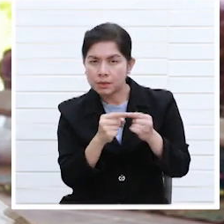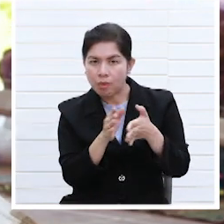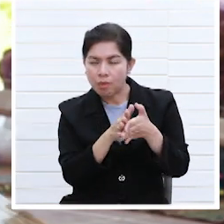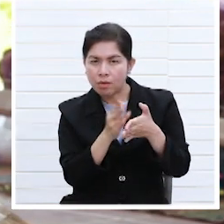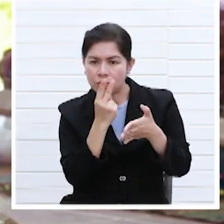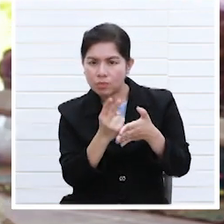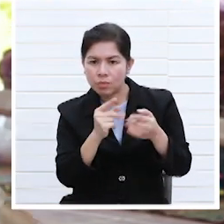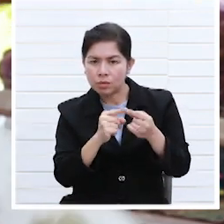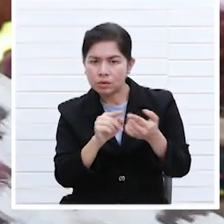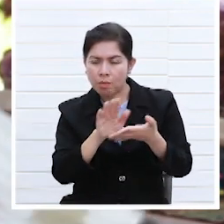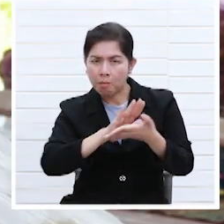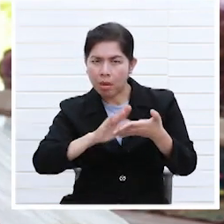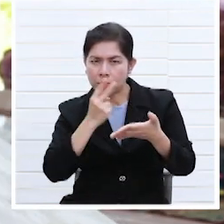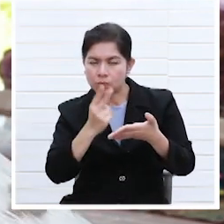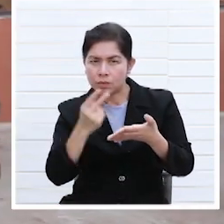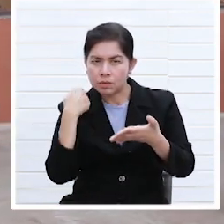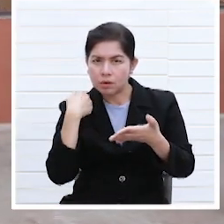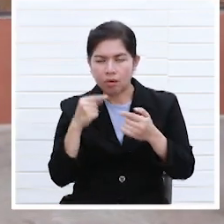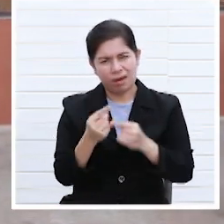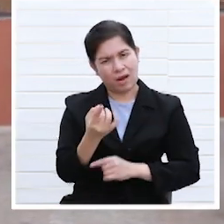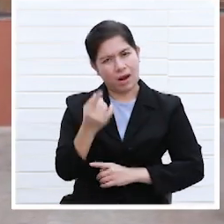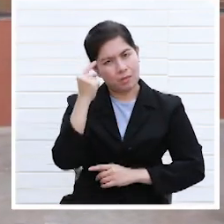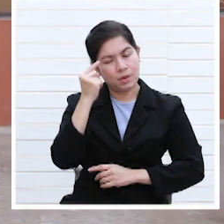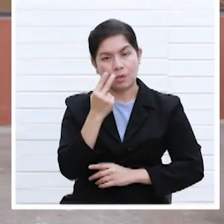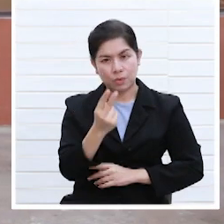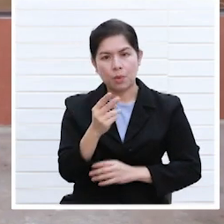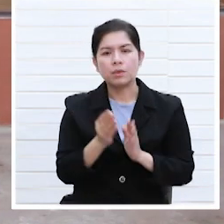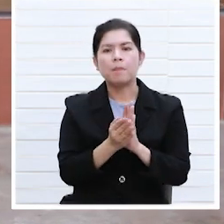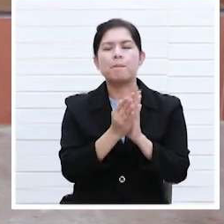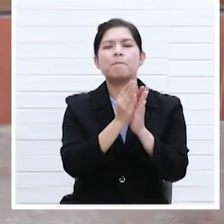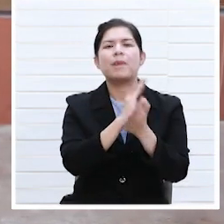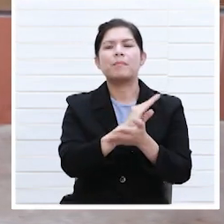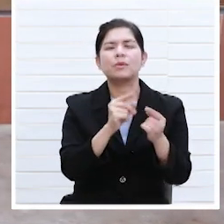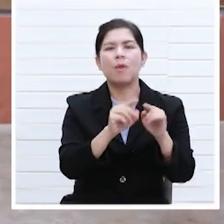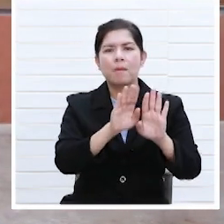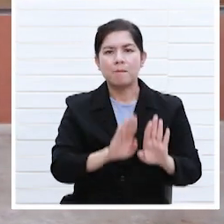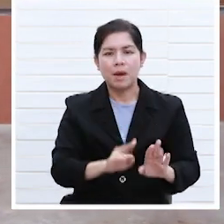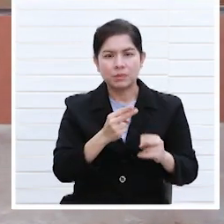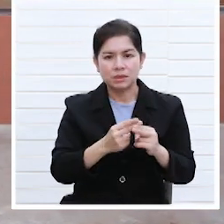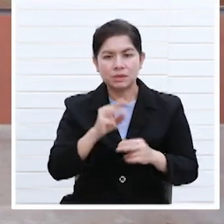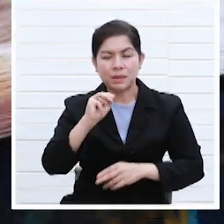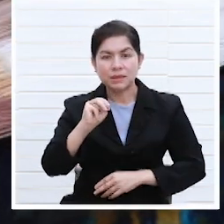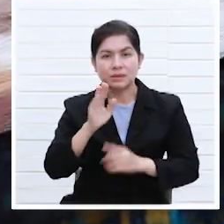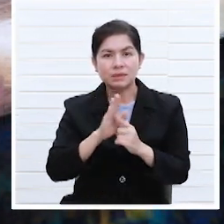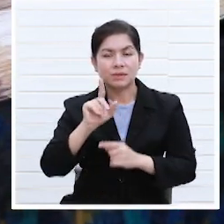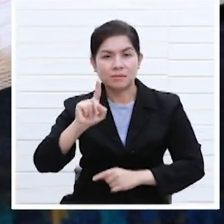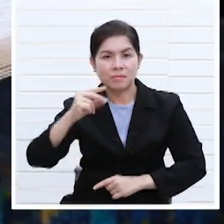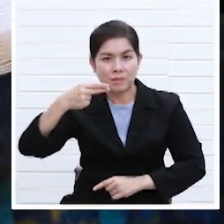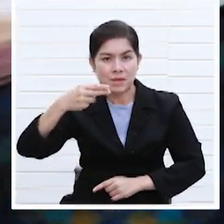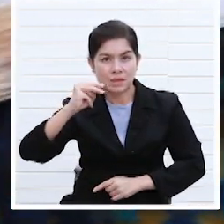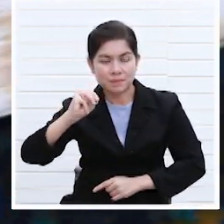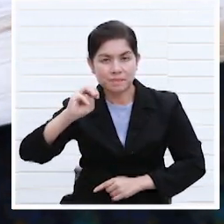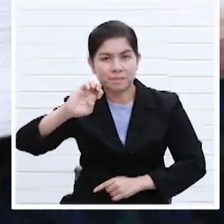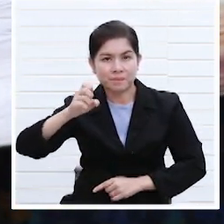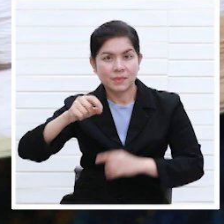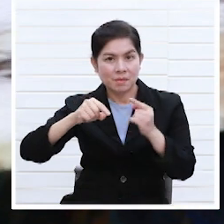แบบเนี่ยคนมองออกก็จะรู้เลยใช่ไหมครับว่าแตกต่างกัน ใช่ค่ะคนที่เคยมัดหมี่อันนี้เราก็ประยุกต์จากงานเดิมคือมัดหมี่เป็นลาย